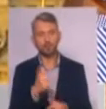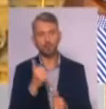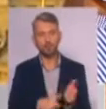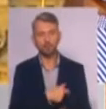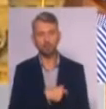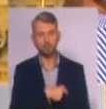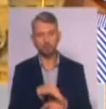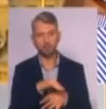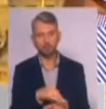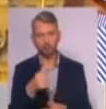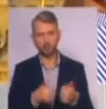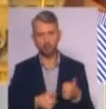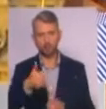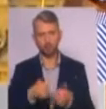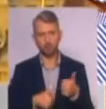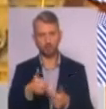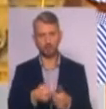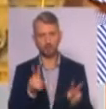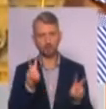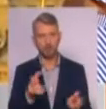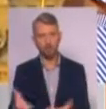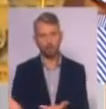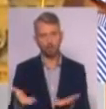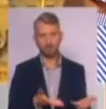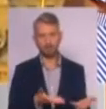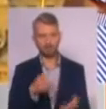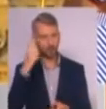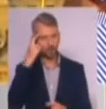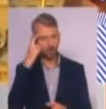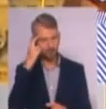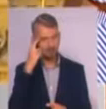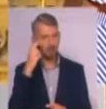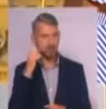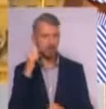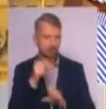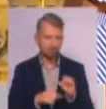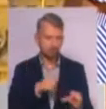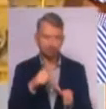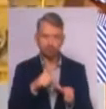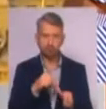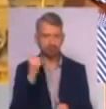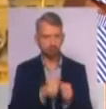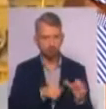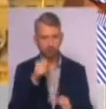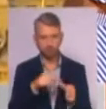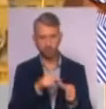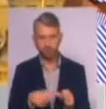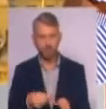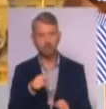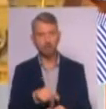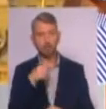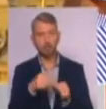депутат проводив конкурс «Welcome to Kyiv». Це він щорічний в нас, цього року він був присвячений